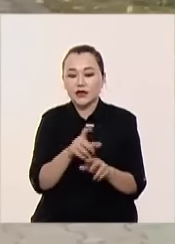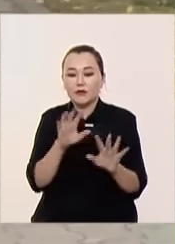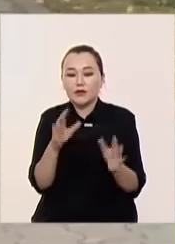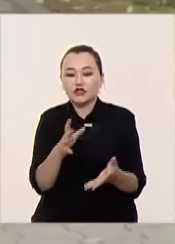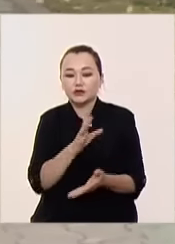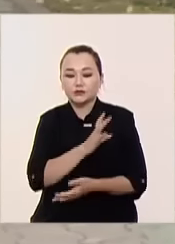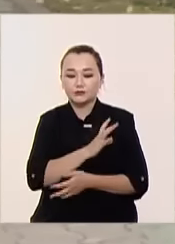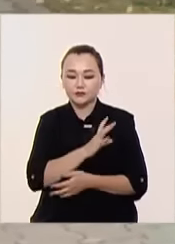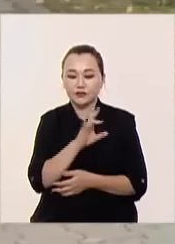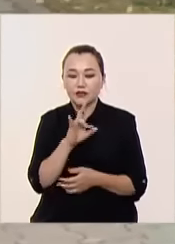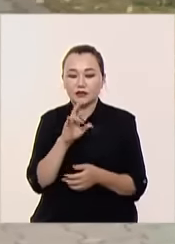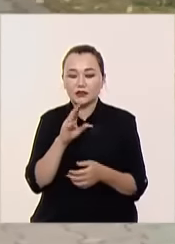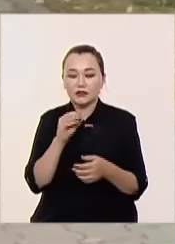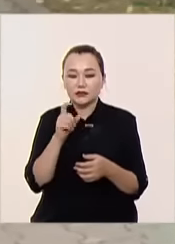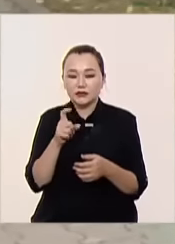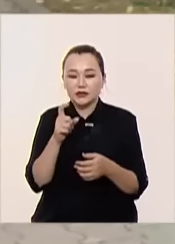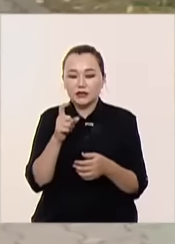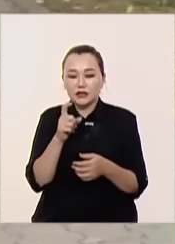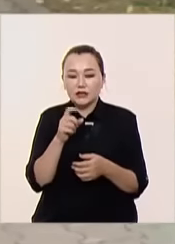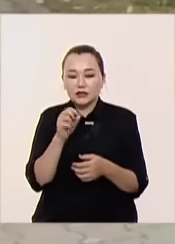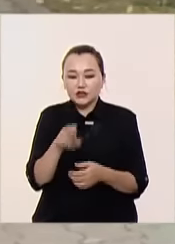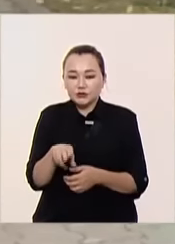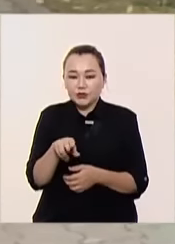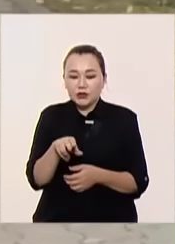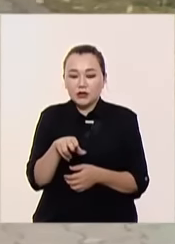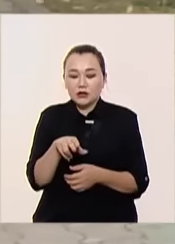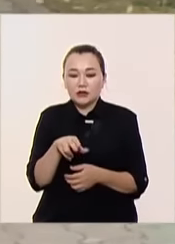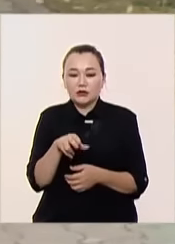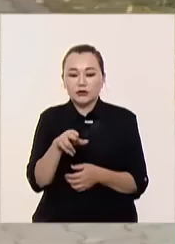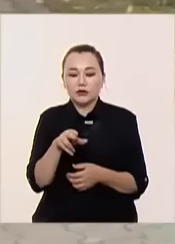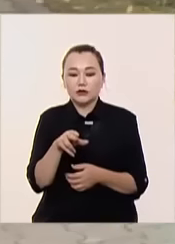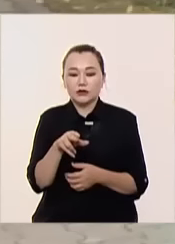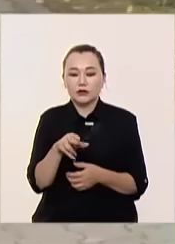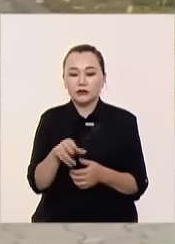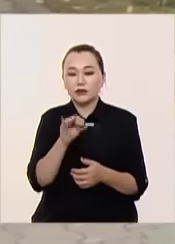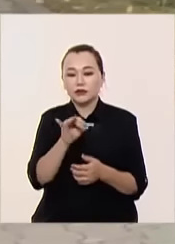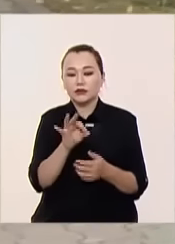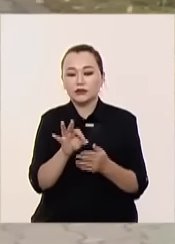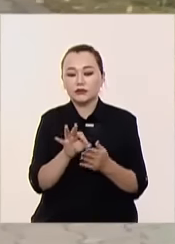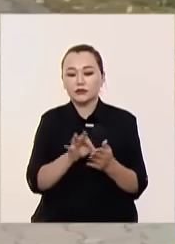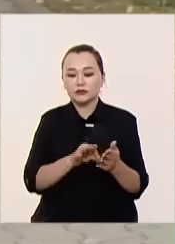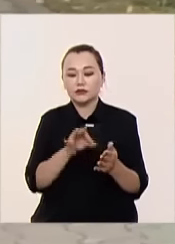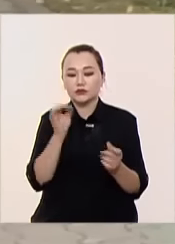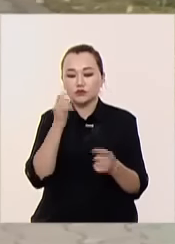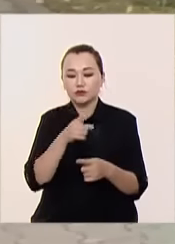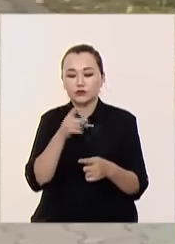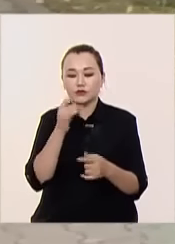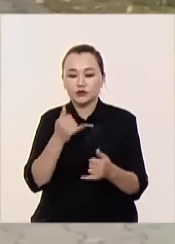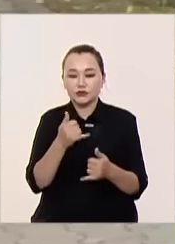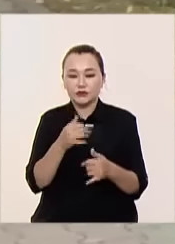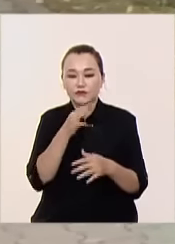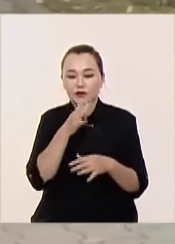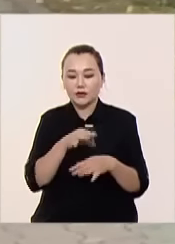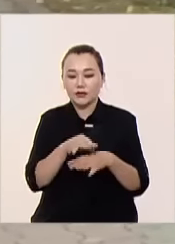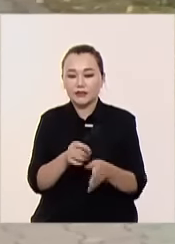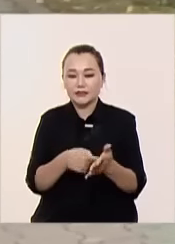произошла техногенная, будем говорить, техногенная ЧП. И, скорее всего, будет определен виновник. Сейчас в данное время идет